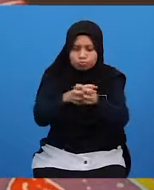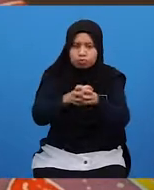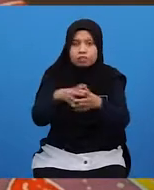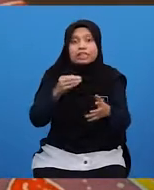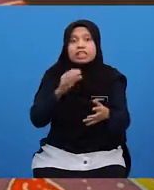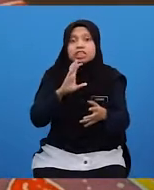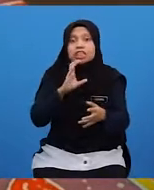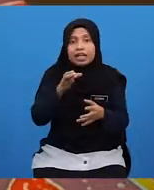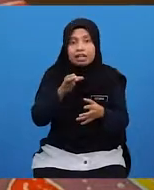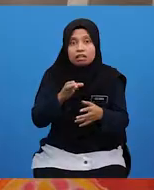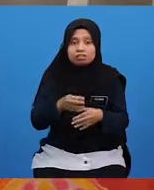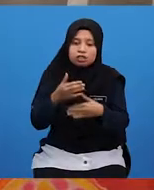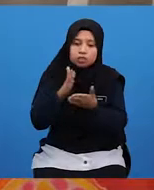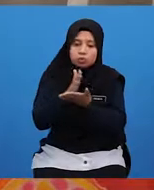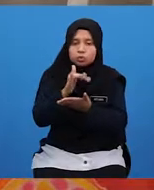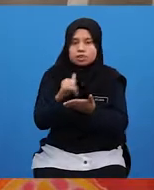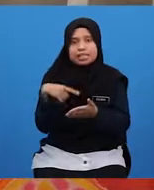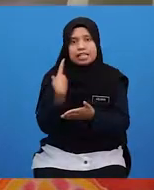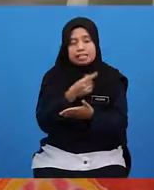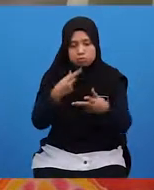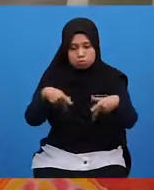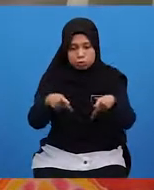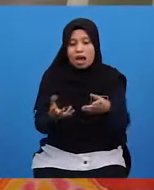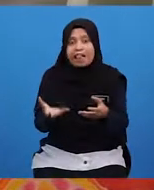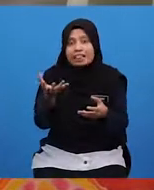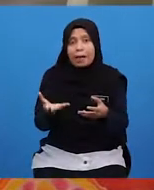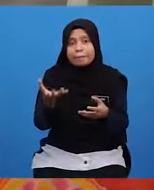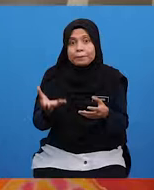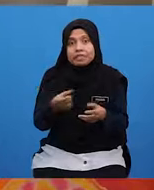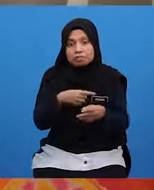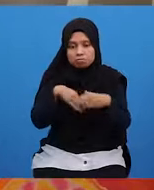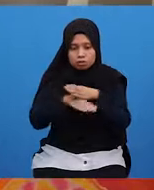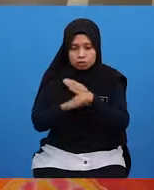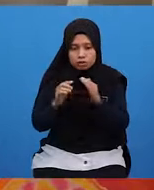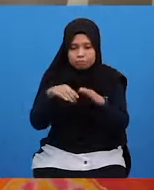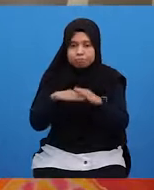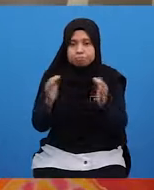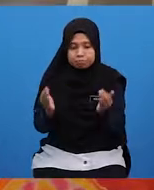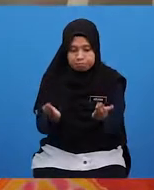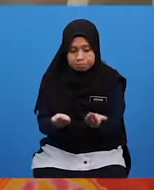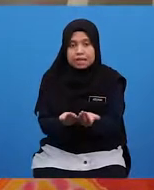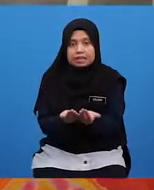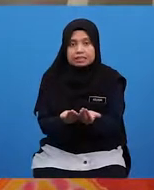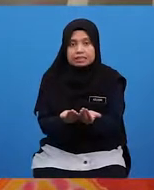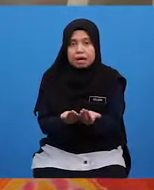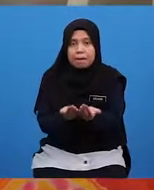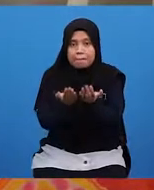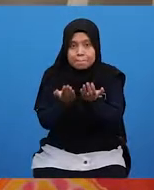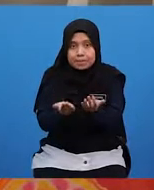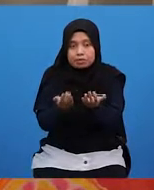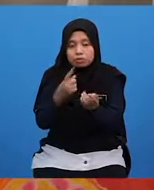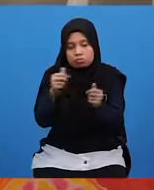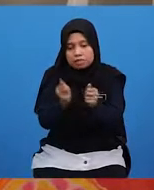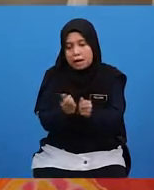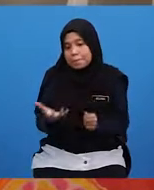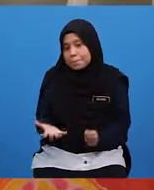cair, seterusnya kita perlu tapis lilin tersebut ke dalam bekas penakung dengan menggunakan